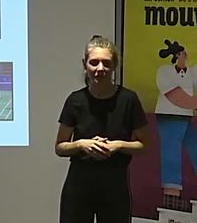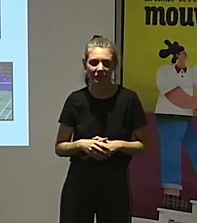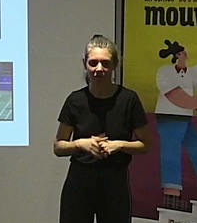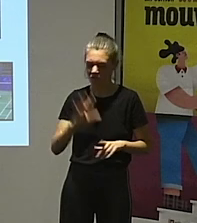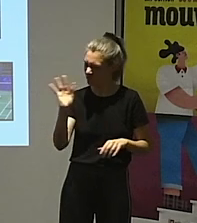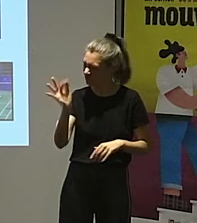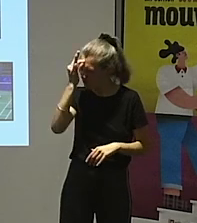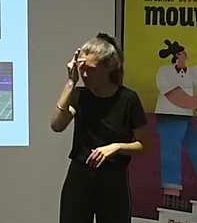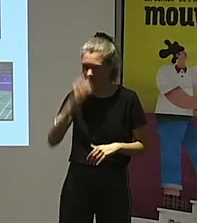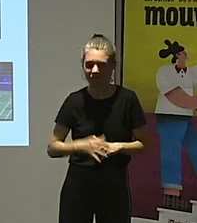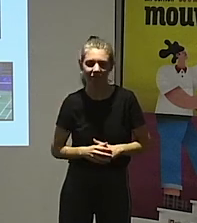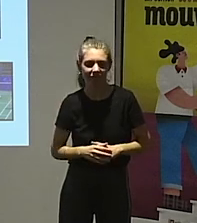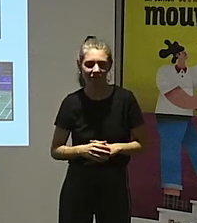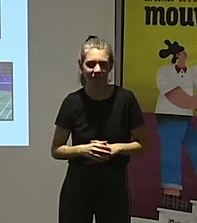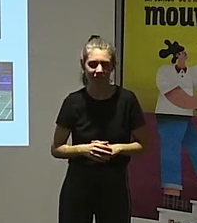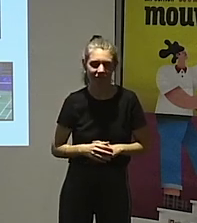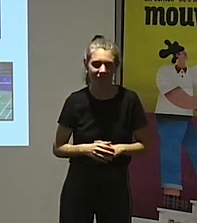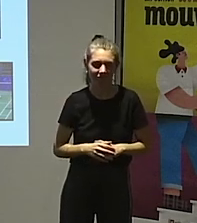Détermination.